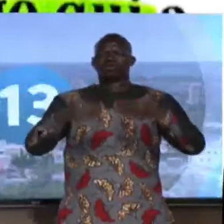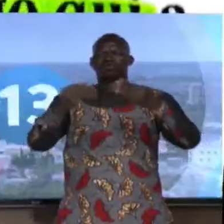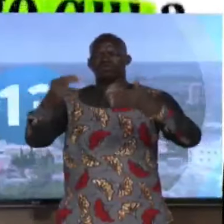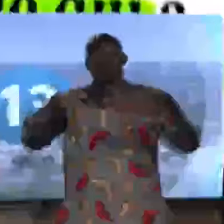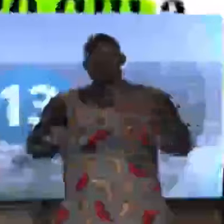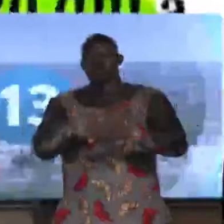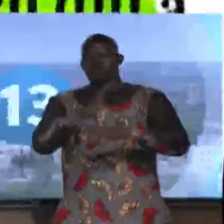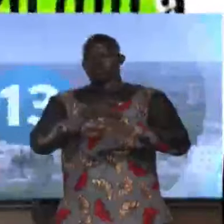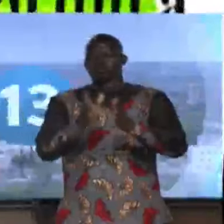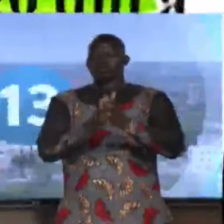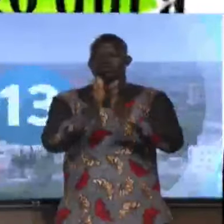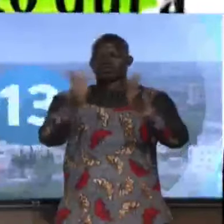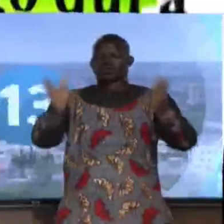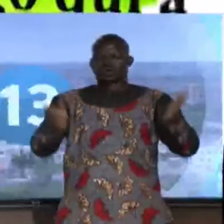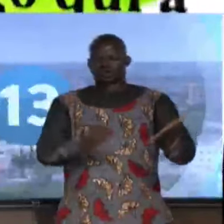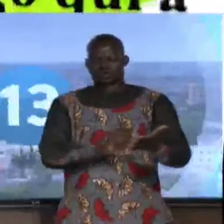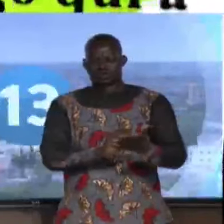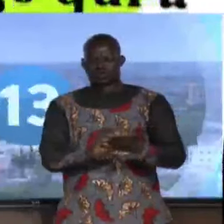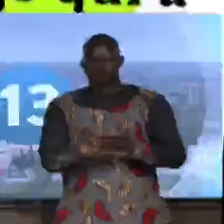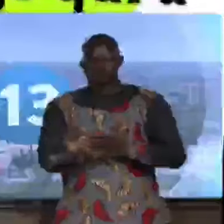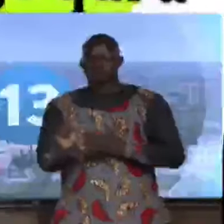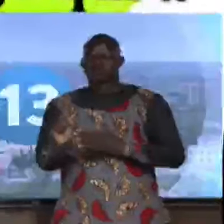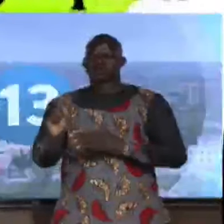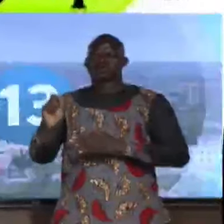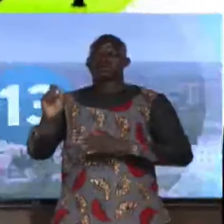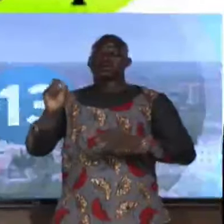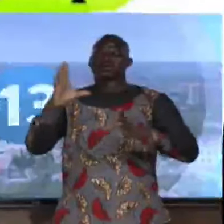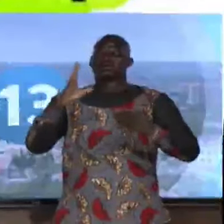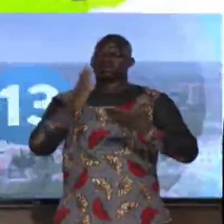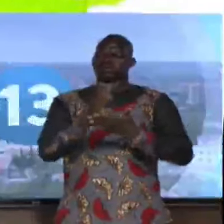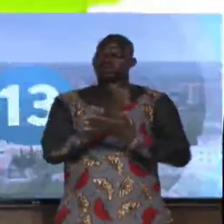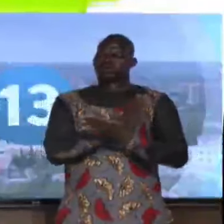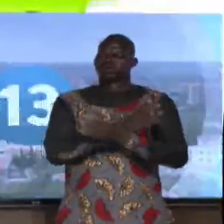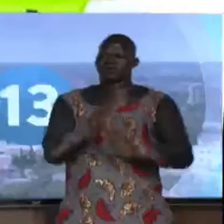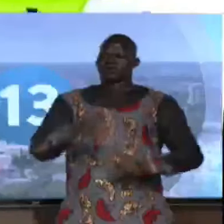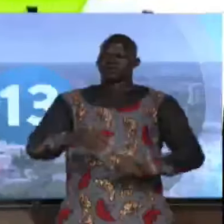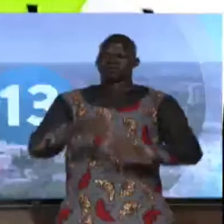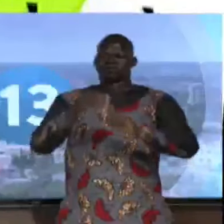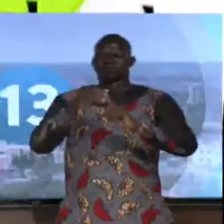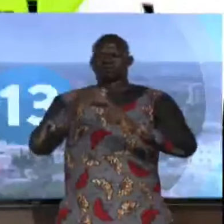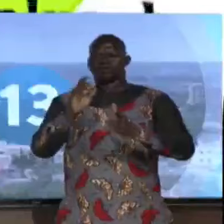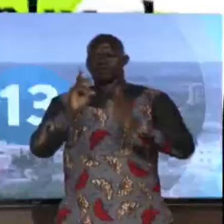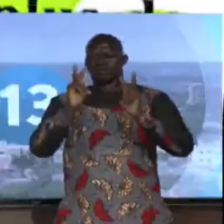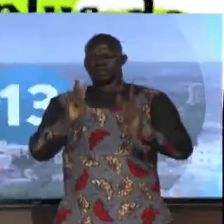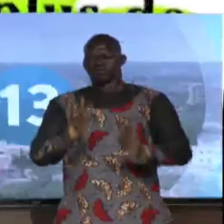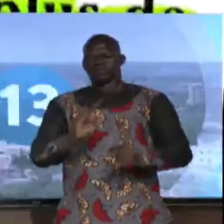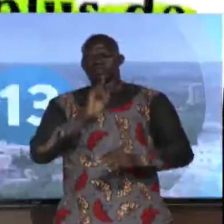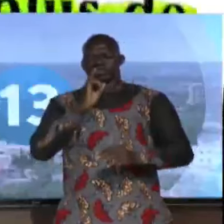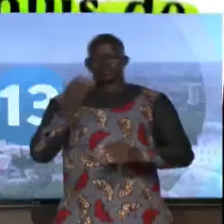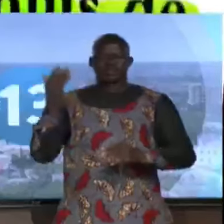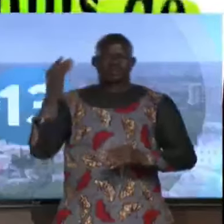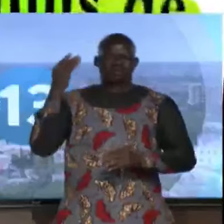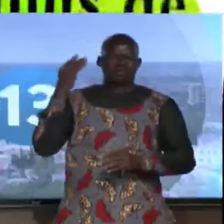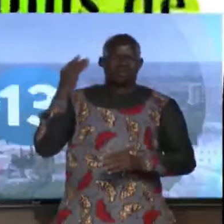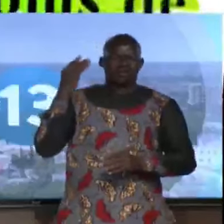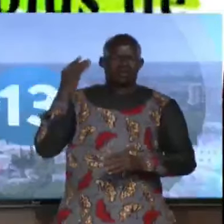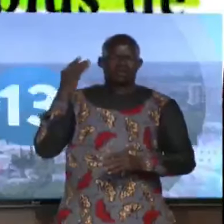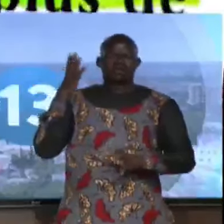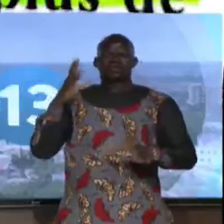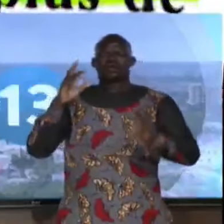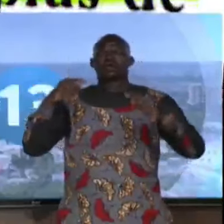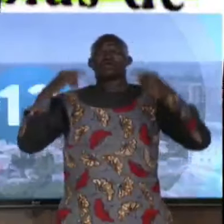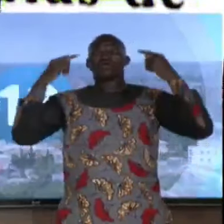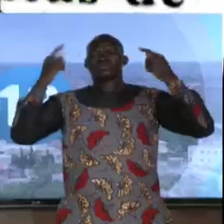directeur général s'inscrit dans la ligé des performances exceptionnelles de son prédécesseur Mathias Kadiogo qui a réussi